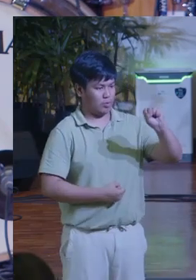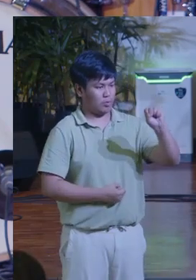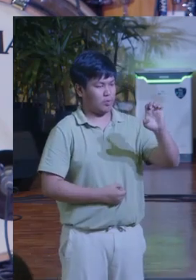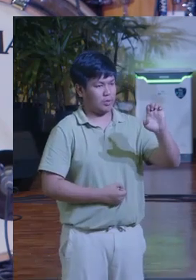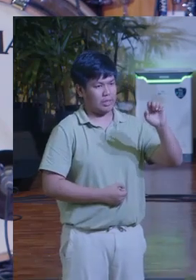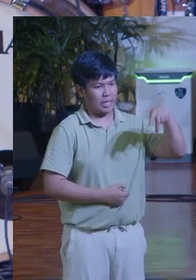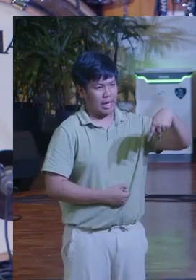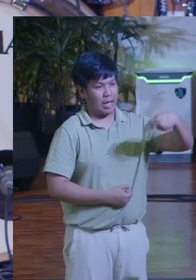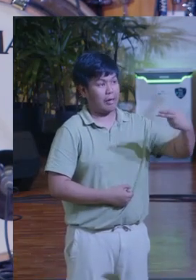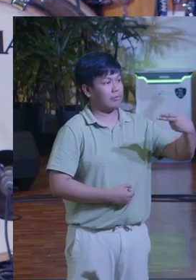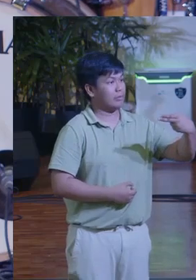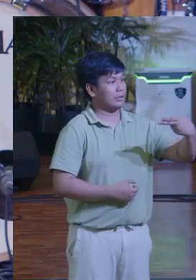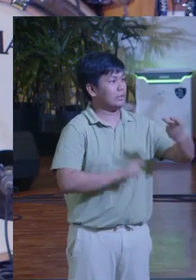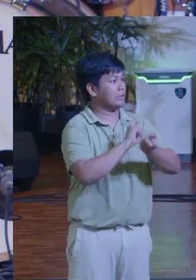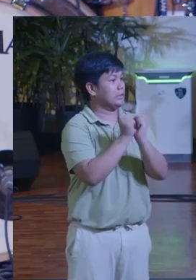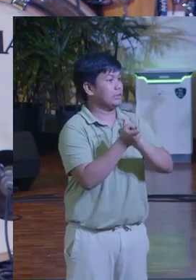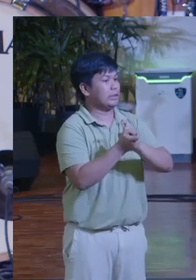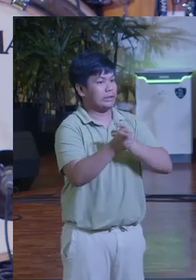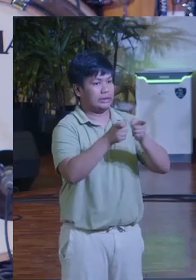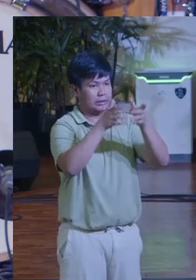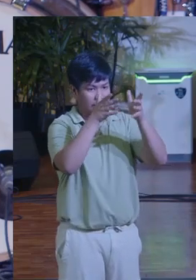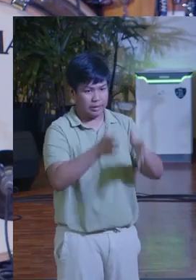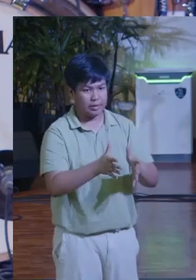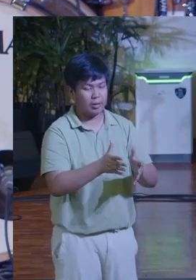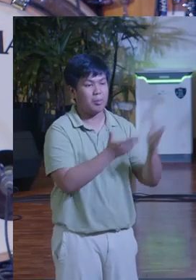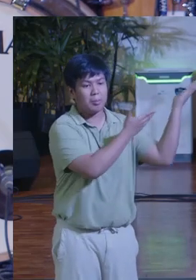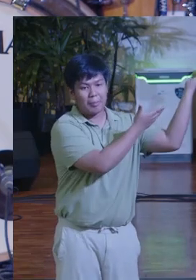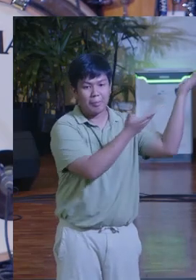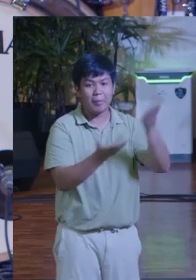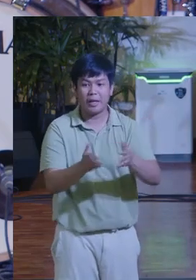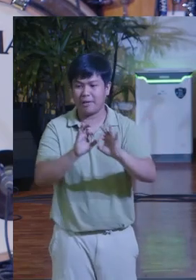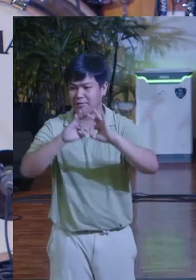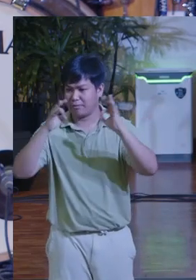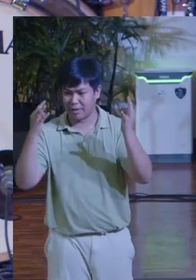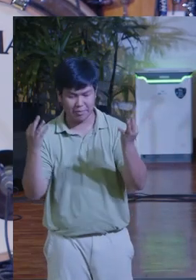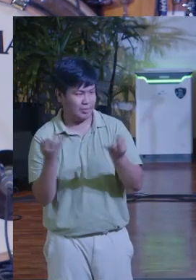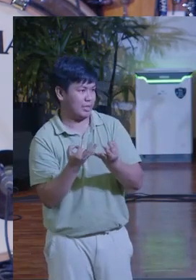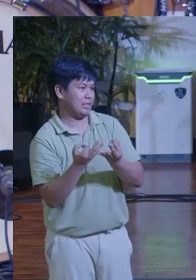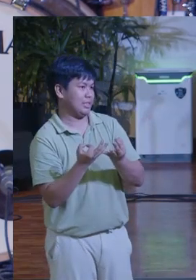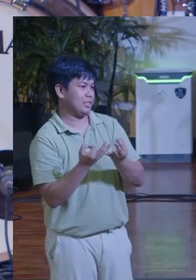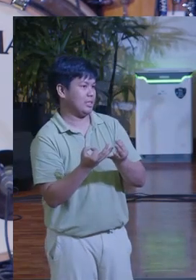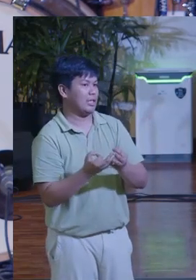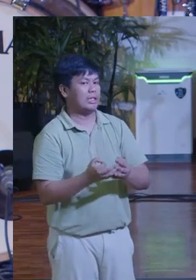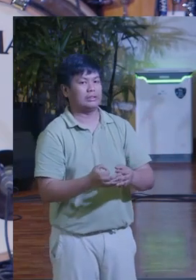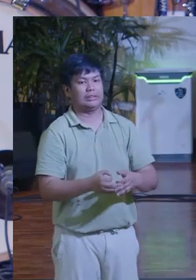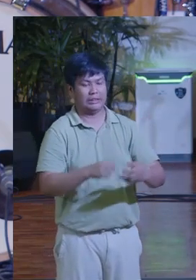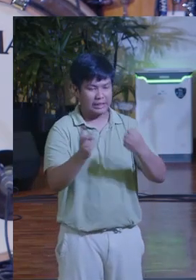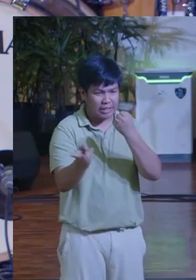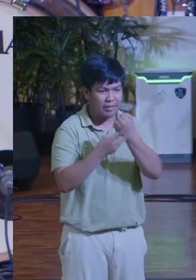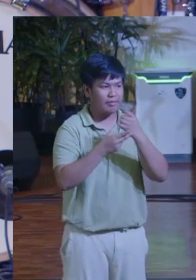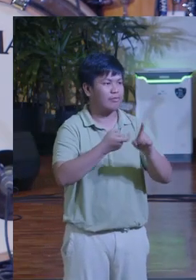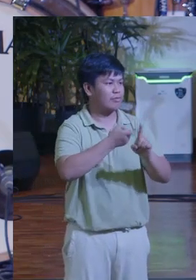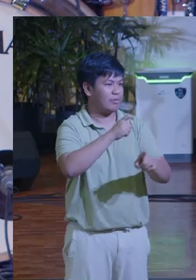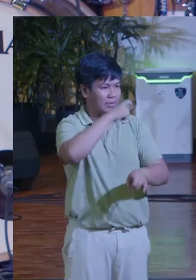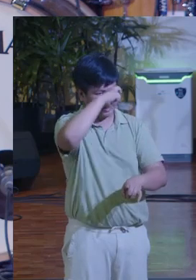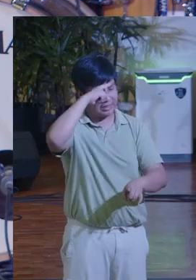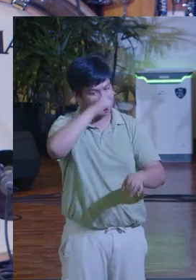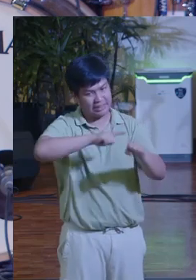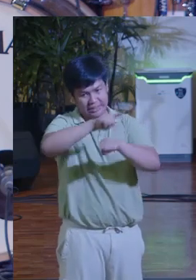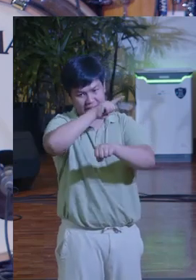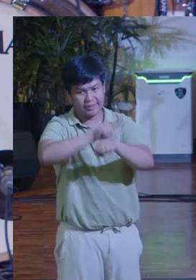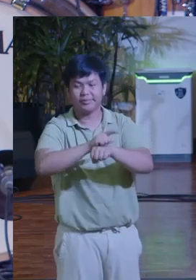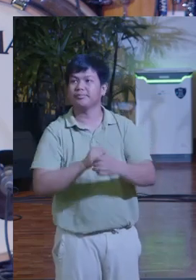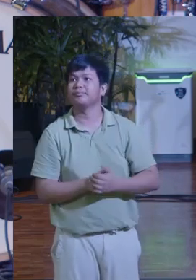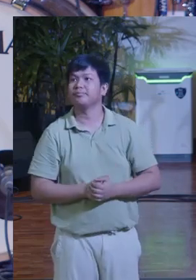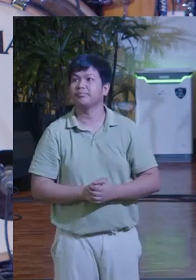verse 27, ating mababasa roon, thus Israel settled in the land of